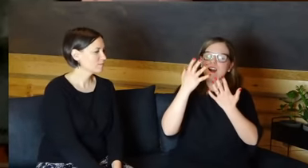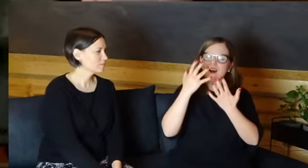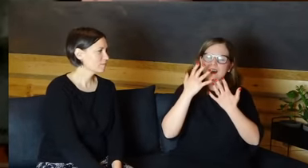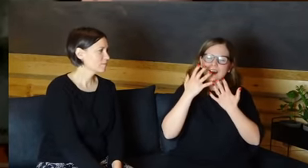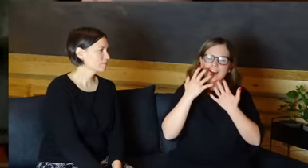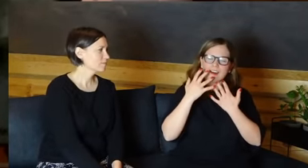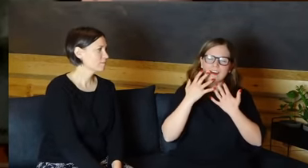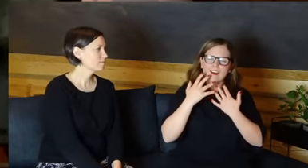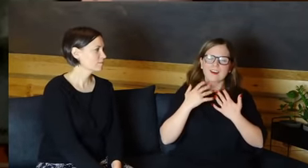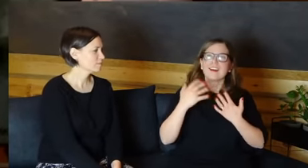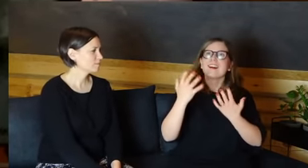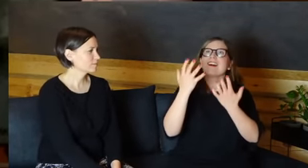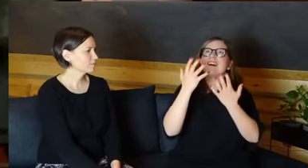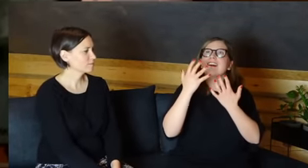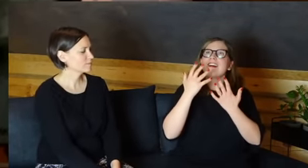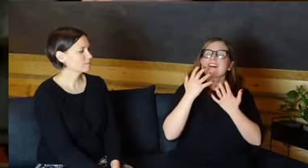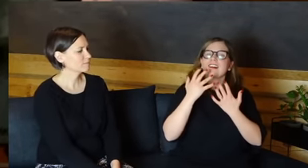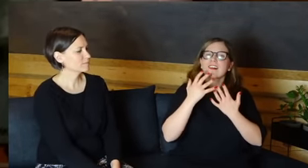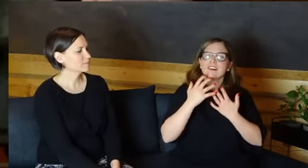sanomaan.